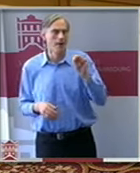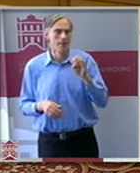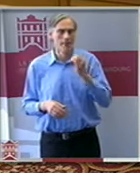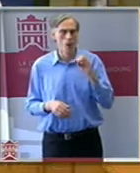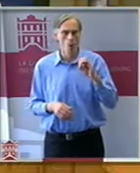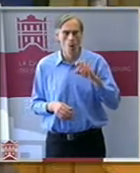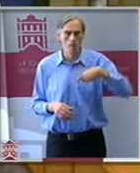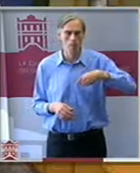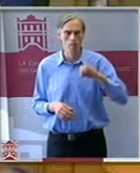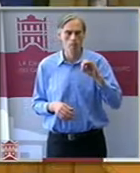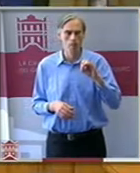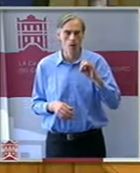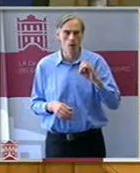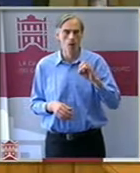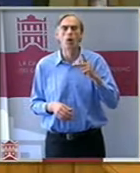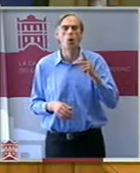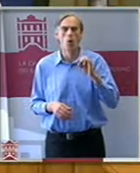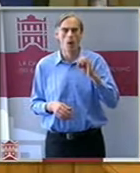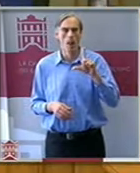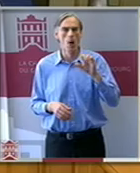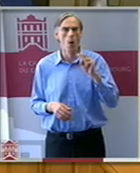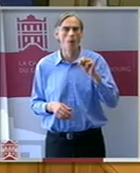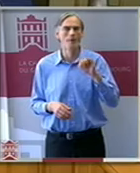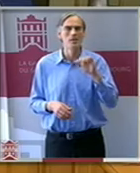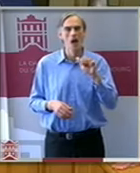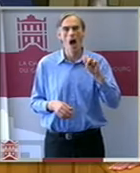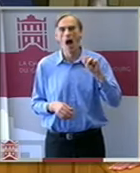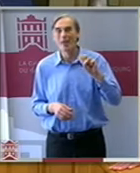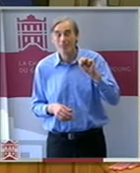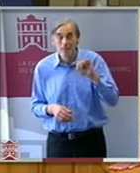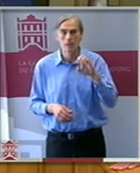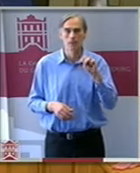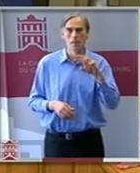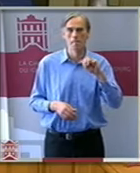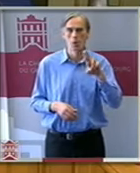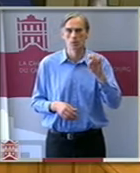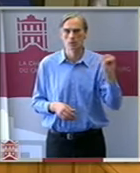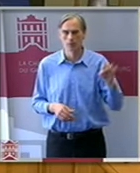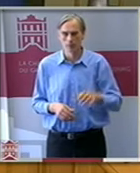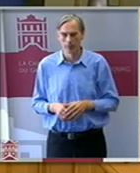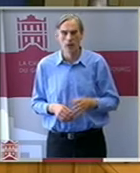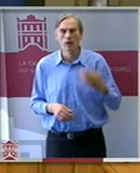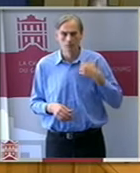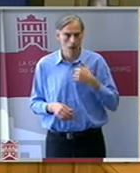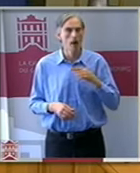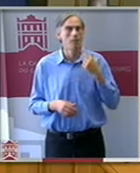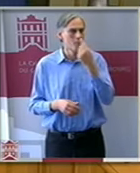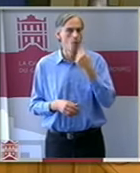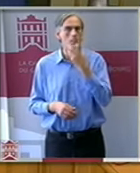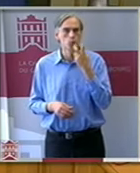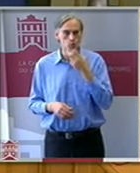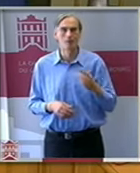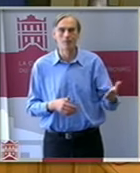weil wir hatten eine direkte Bevormundung und nur eine indirekte politische Bevormundung. Und das ist auch